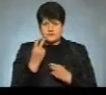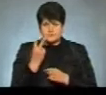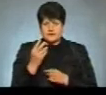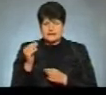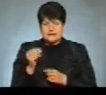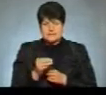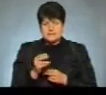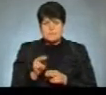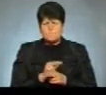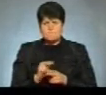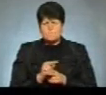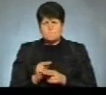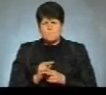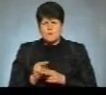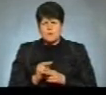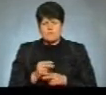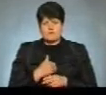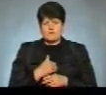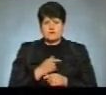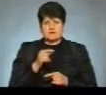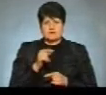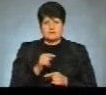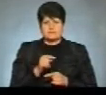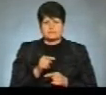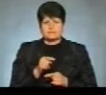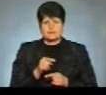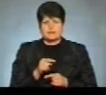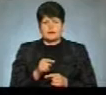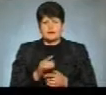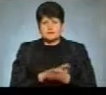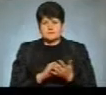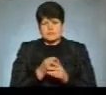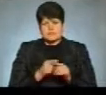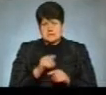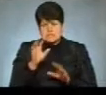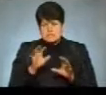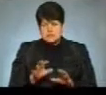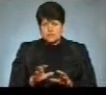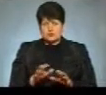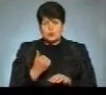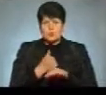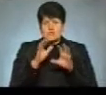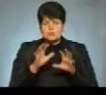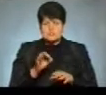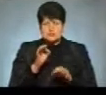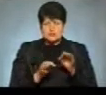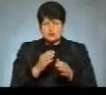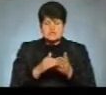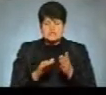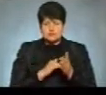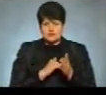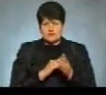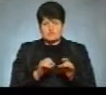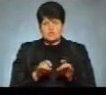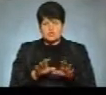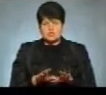2,5, понад 2 тисячі поправок, хотіли таким чином навіть дискредитувати цей закон. Конституційний суд скасував рішення,